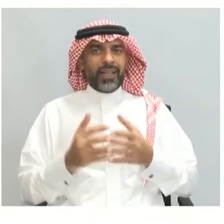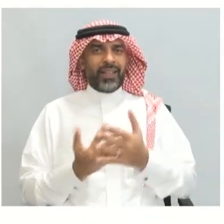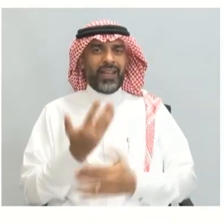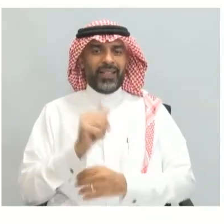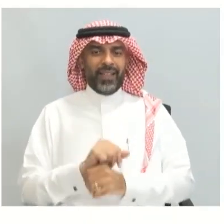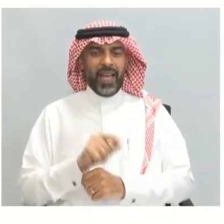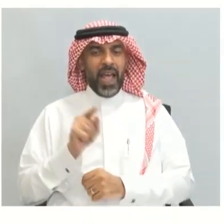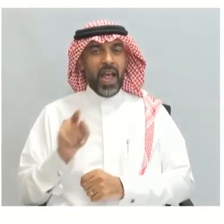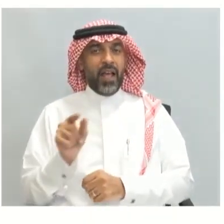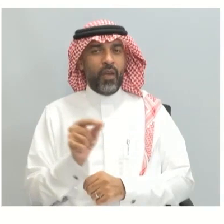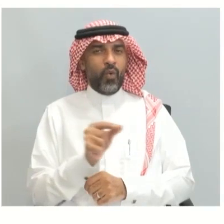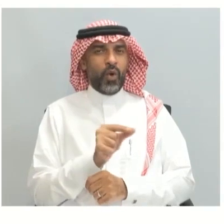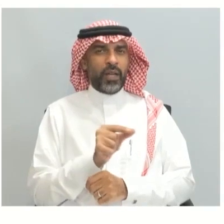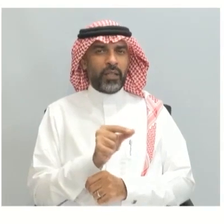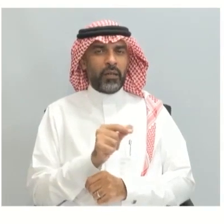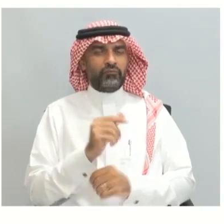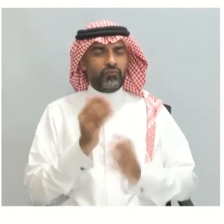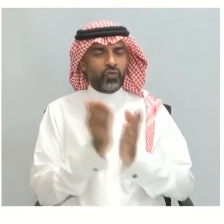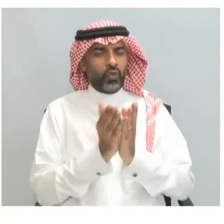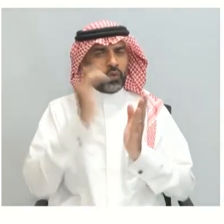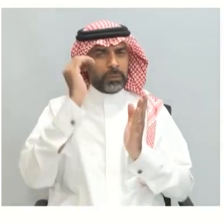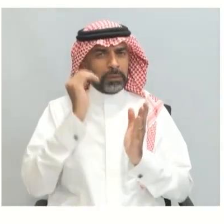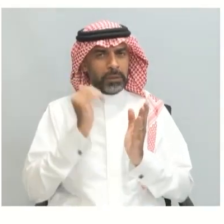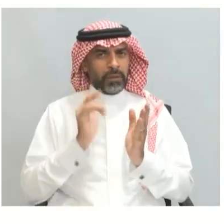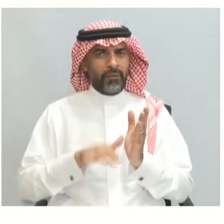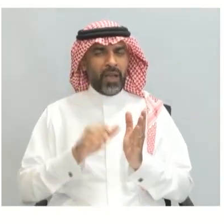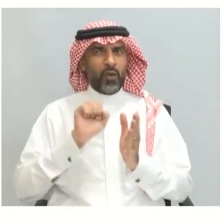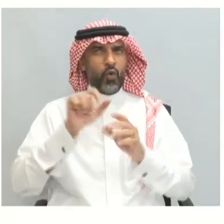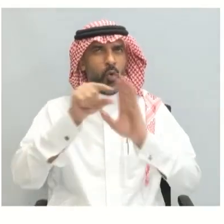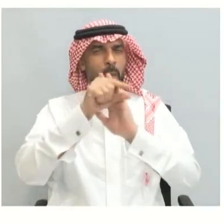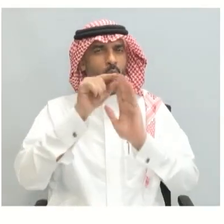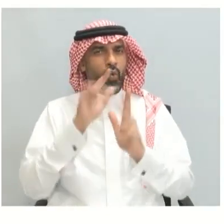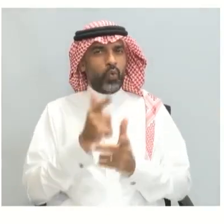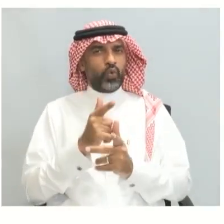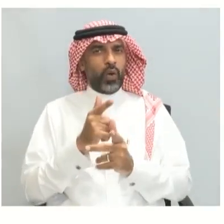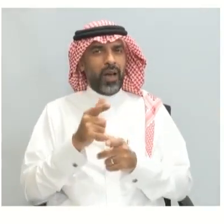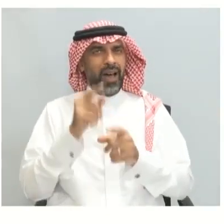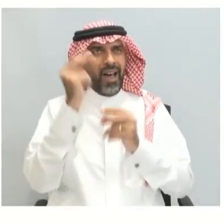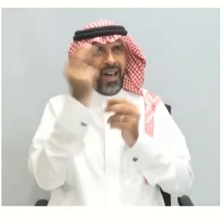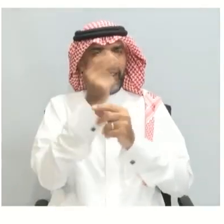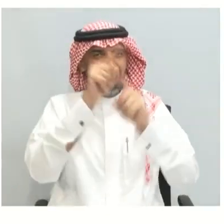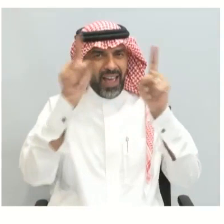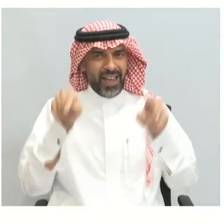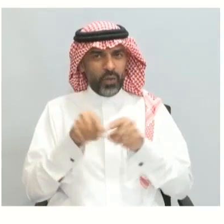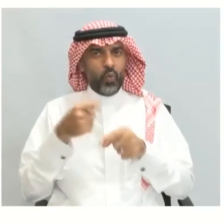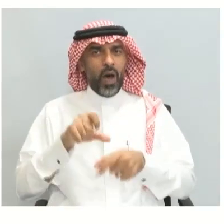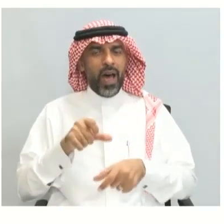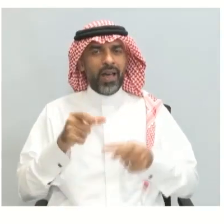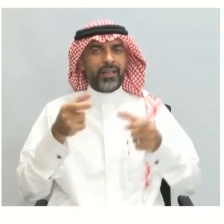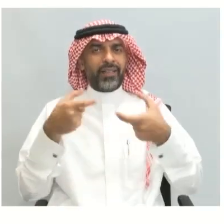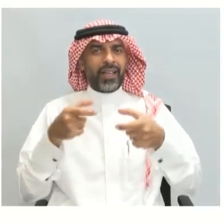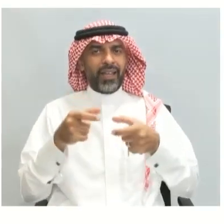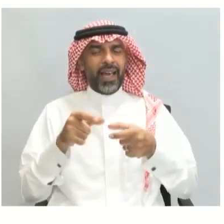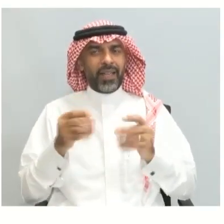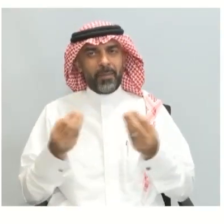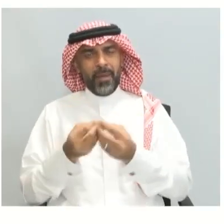هذه الوحده عده دروس نتحدث فيها عن الخرائط والتقنيات الحديثه التابعه للخرائط